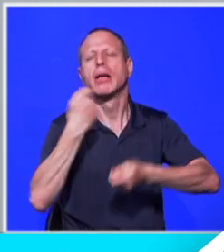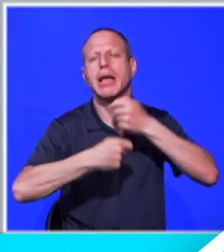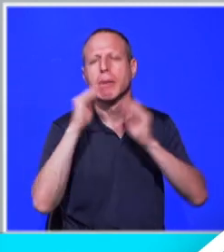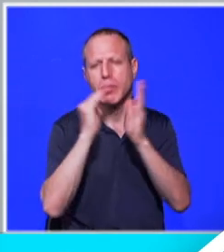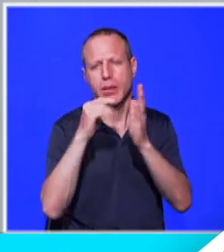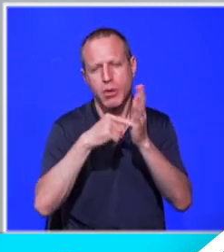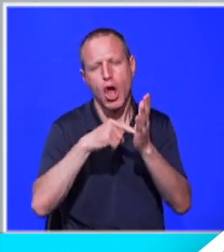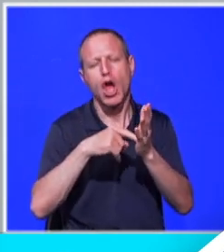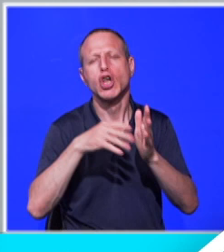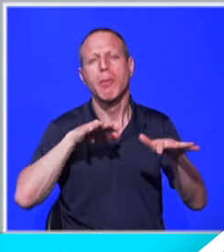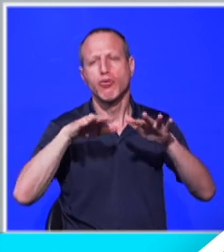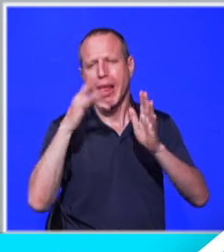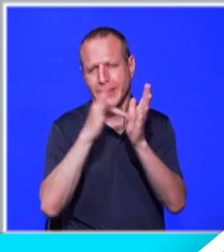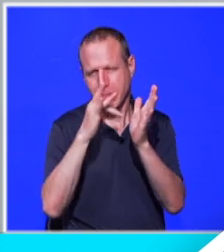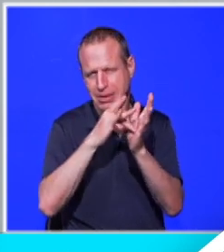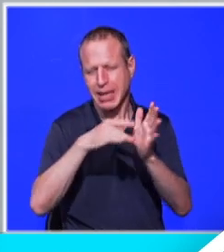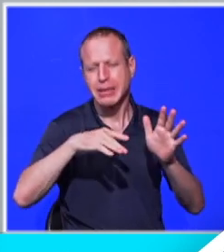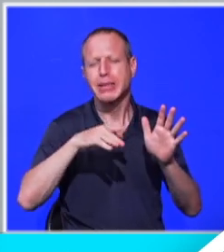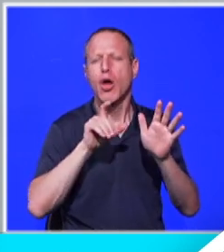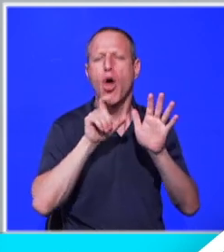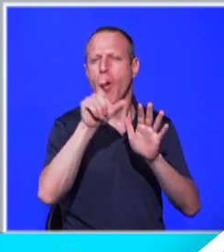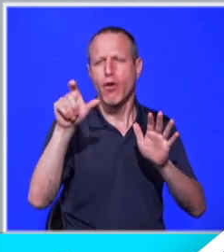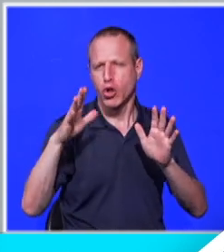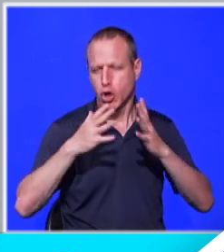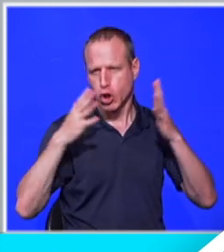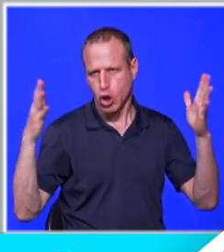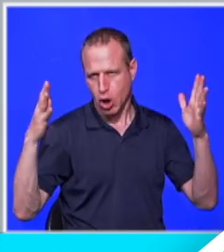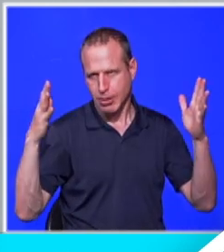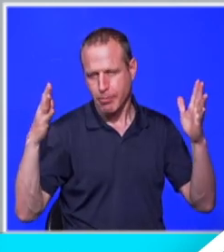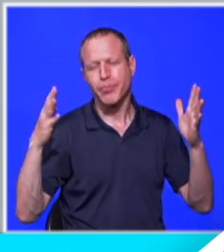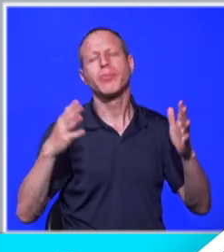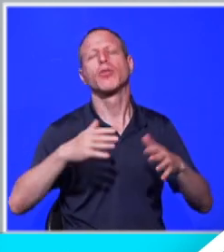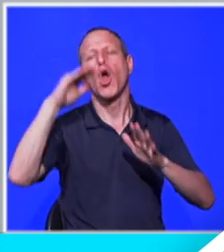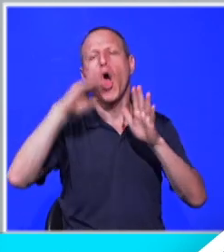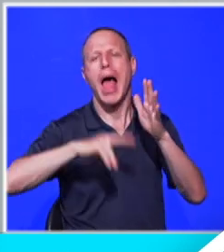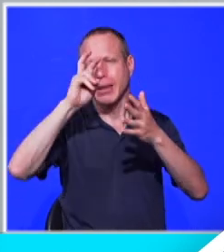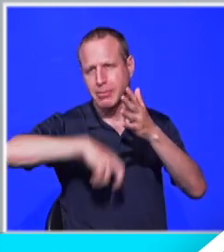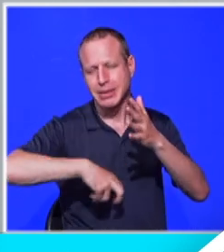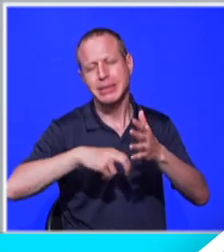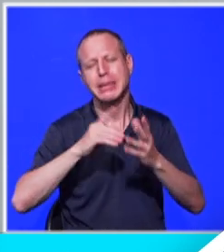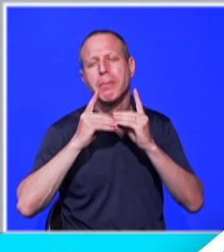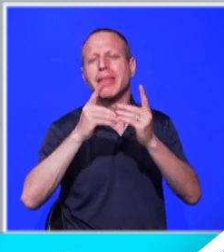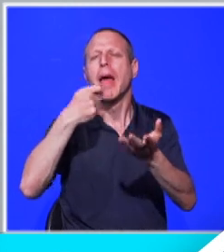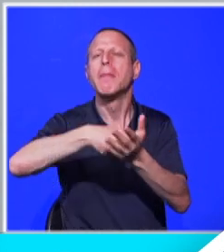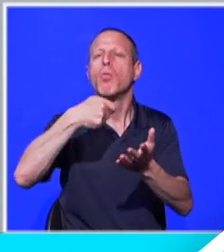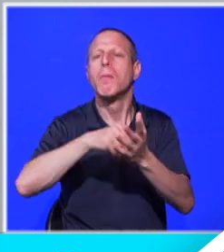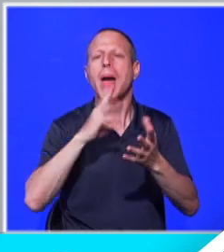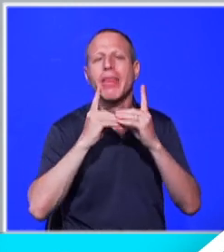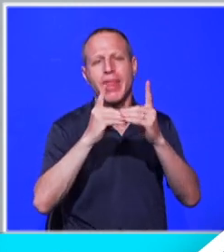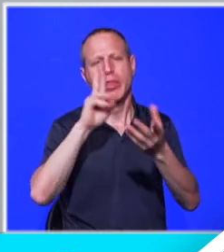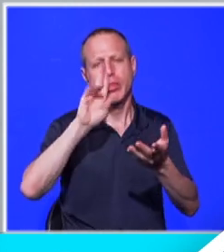שהממשלה נמצאת בגרעונות גדולים, הורדת המיסים חייבת להיות ממומנת. ומהי הדרך הנכונה לממן הפחתות